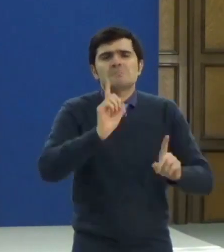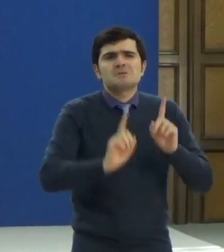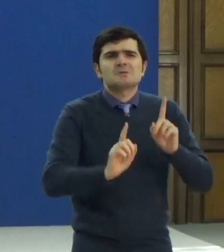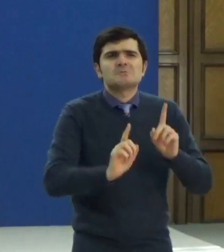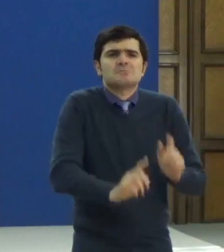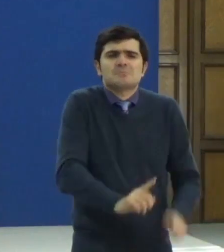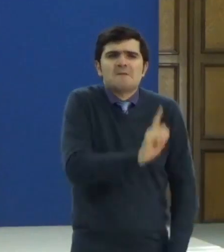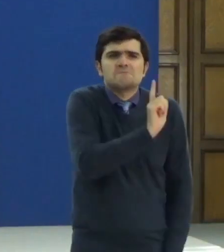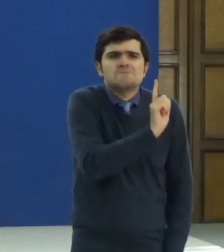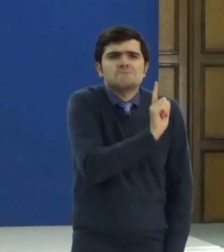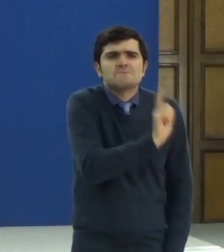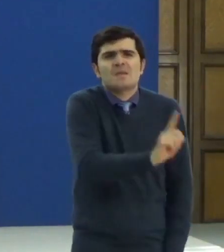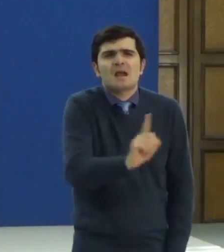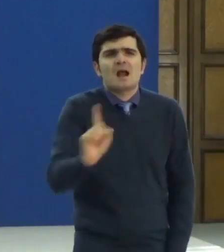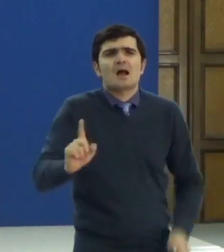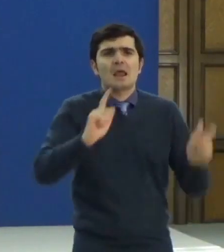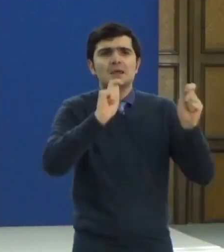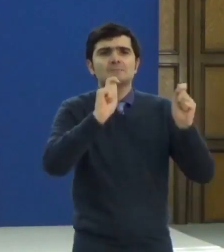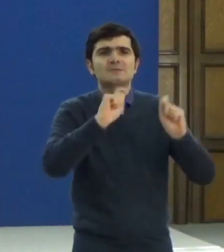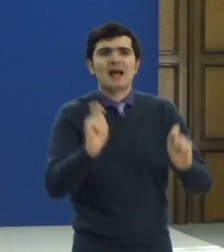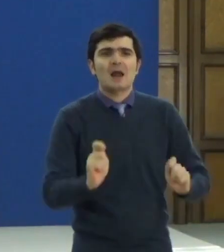fiecare țară.